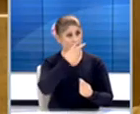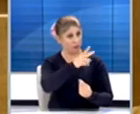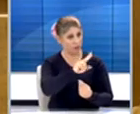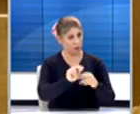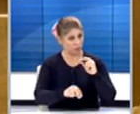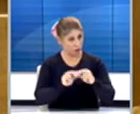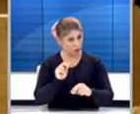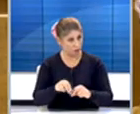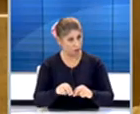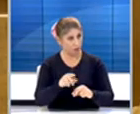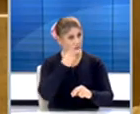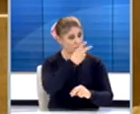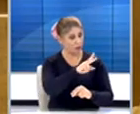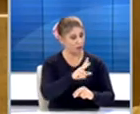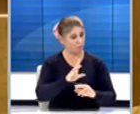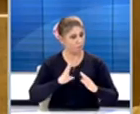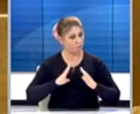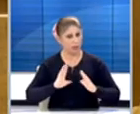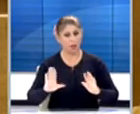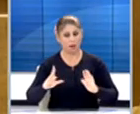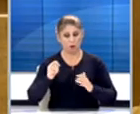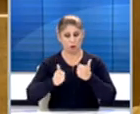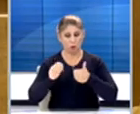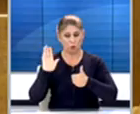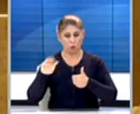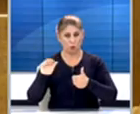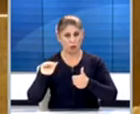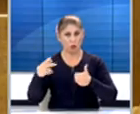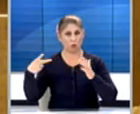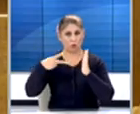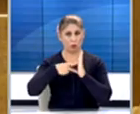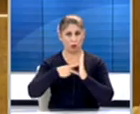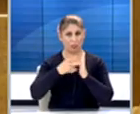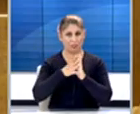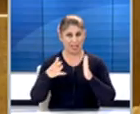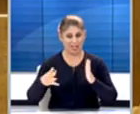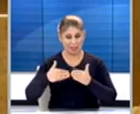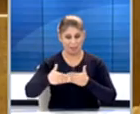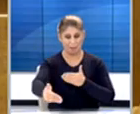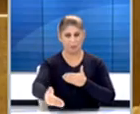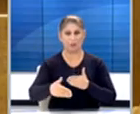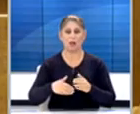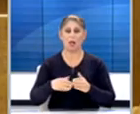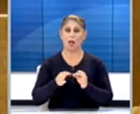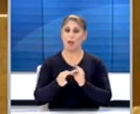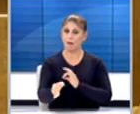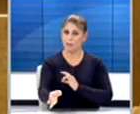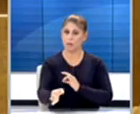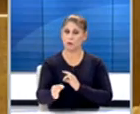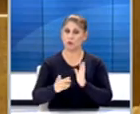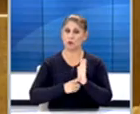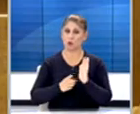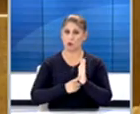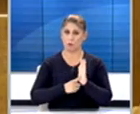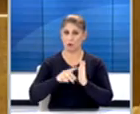ψήφο, με τη δική σας ανοχή, από τον Ιούλιο του 2019 και μετά, εφαρμόζει το νόμο για τις τηλεοπτικές